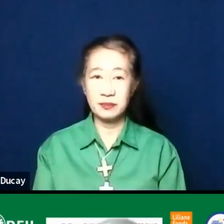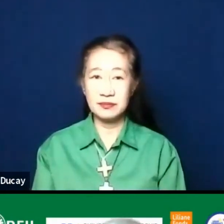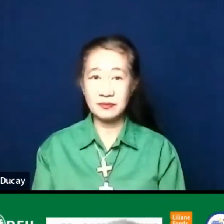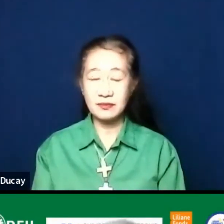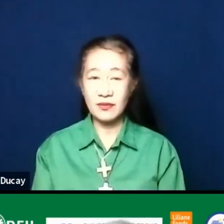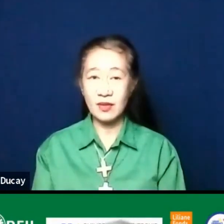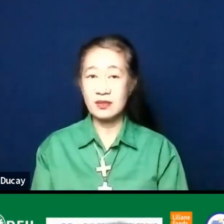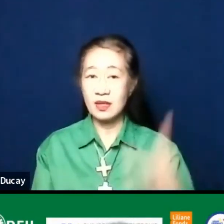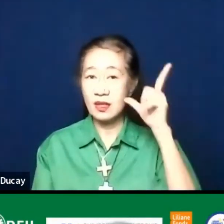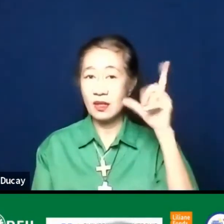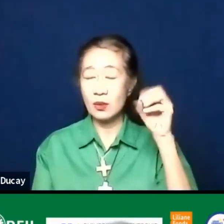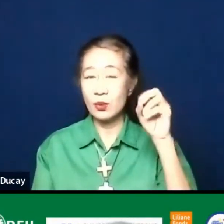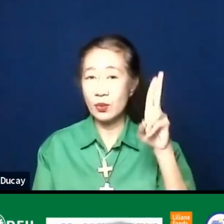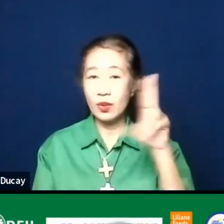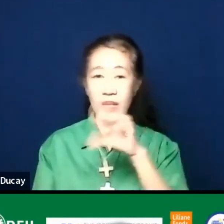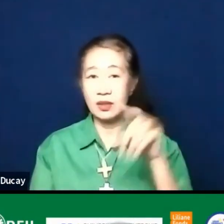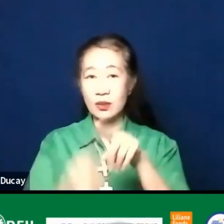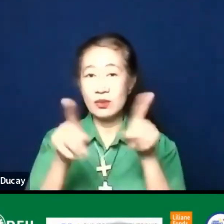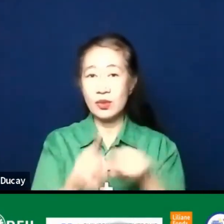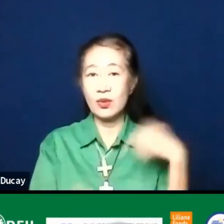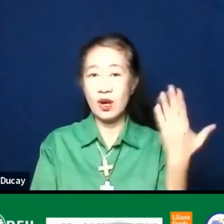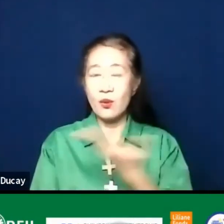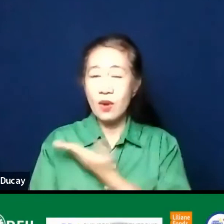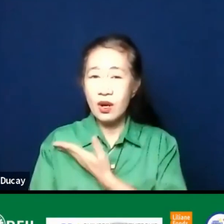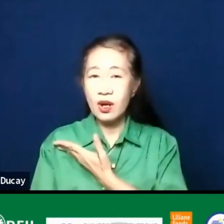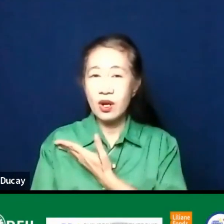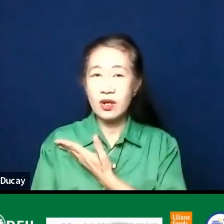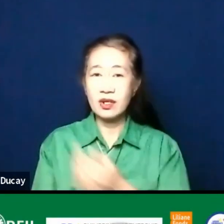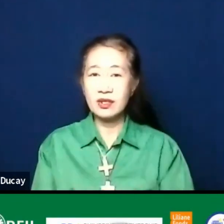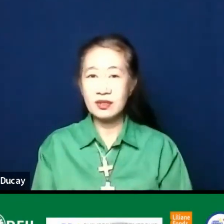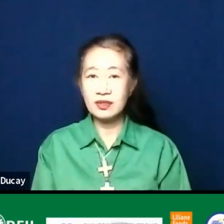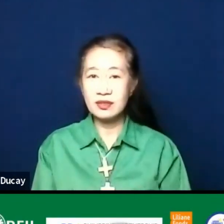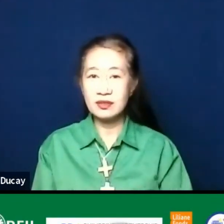si Lou no, at siyempre yung ating